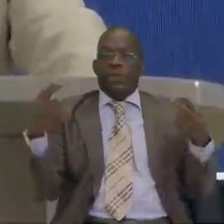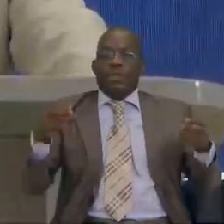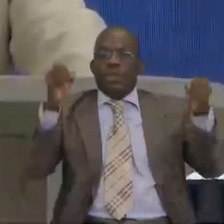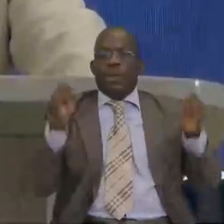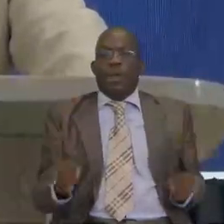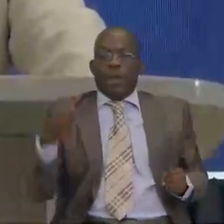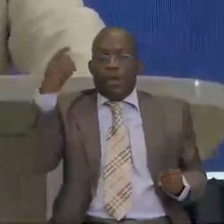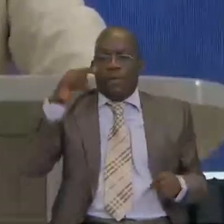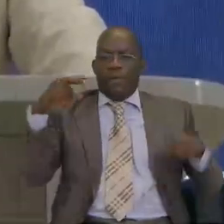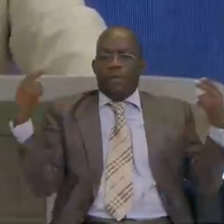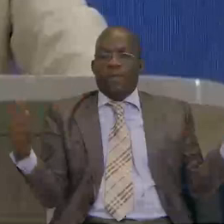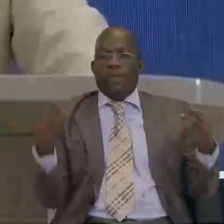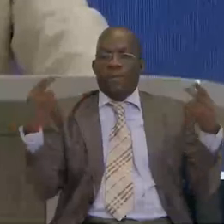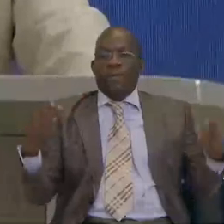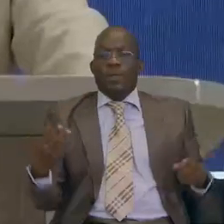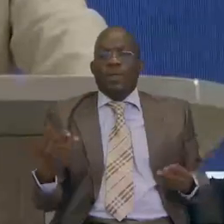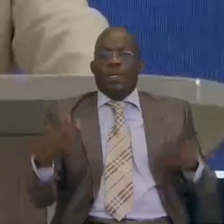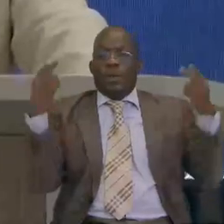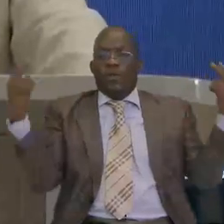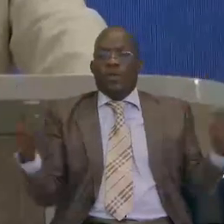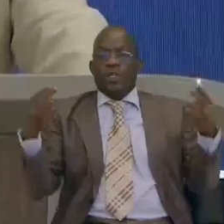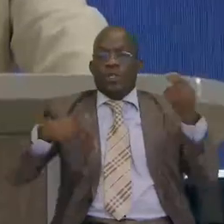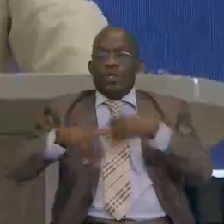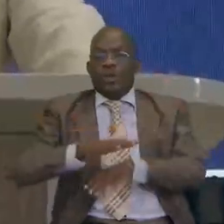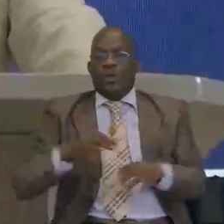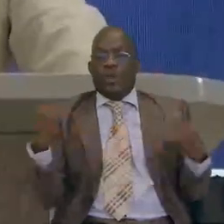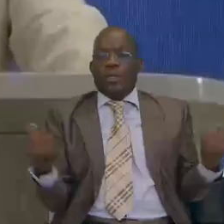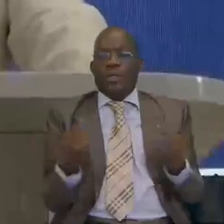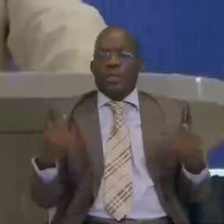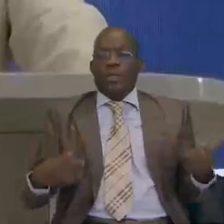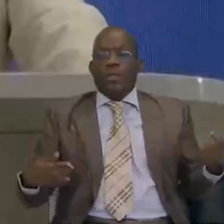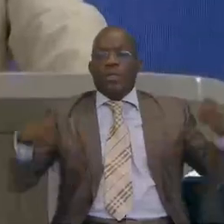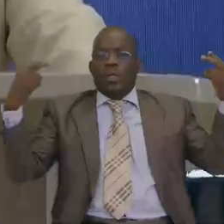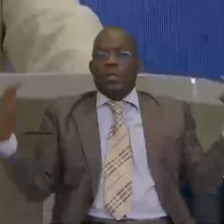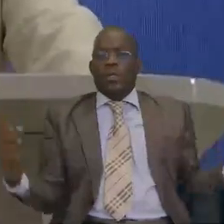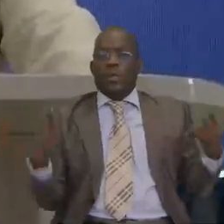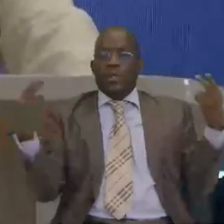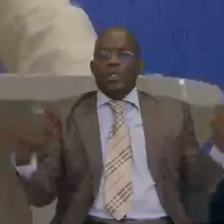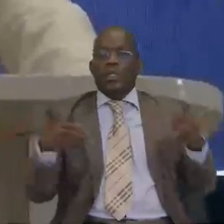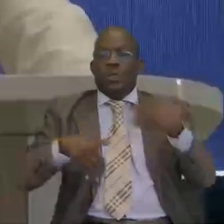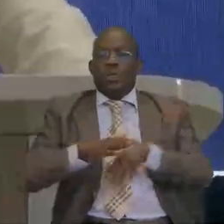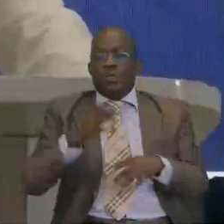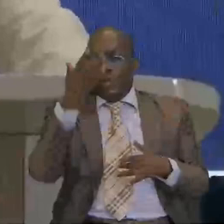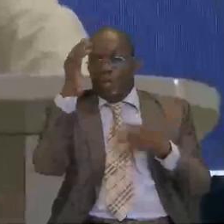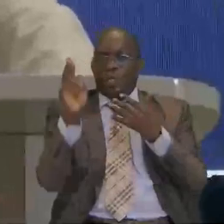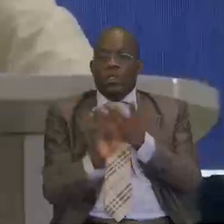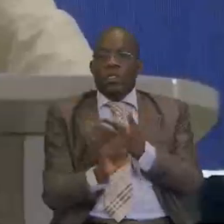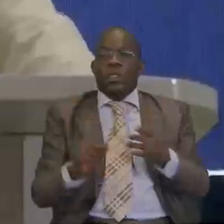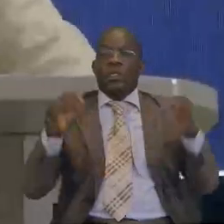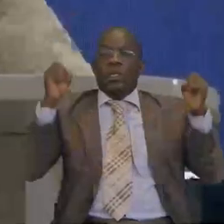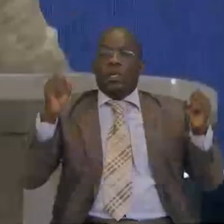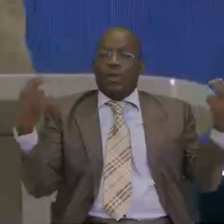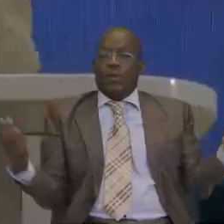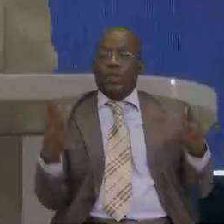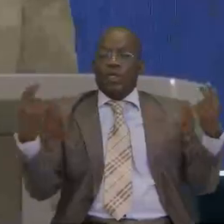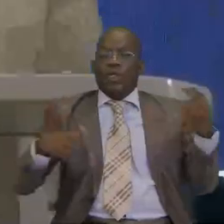La puissance pour la victoire. La victoire sur le péché. La victoire sur la maladie. La victoire